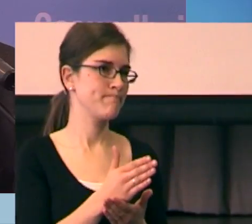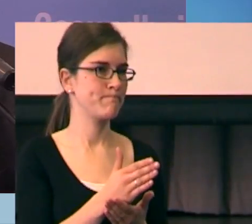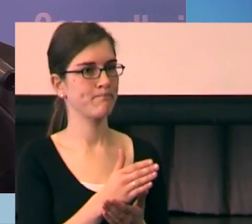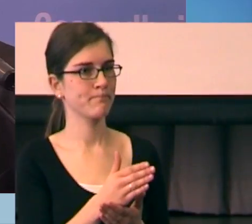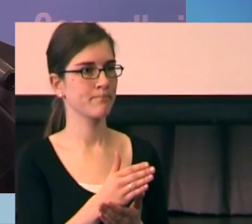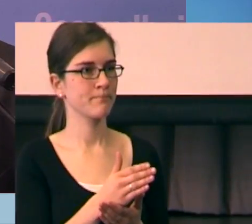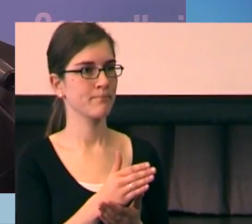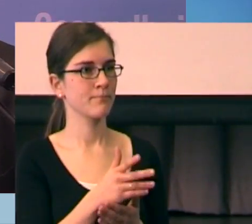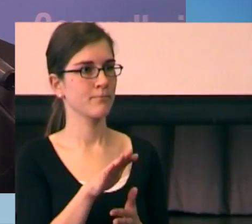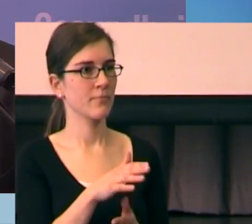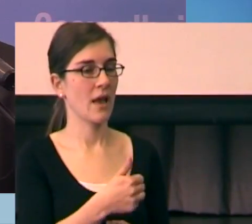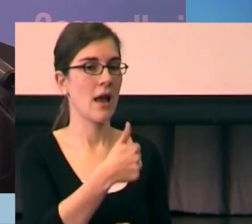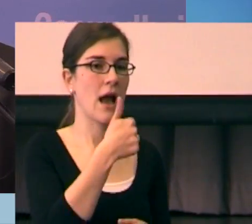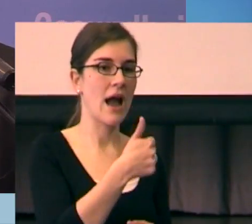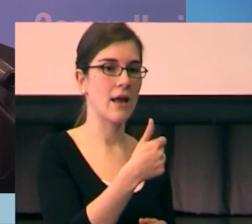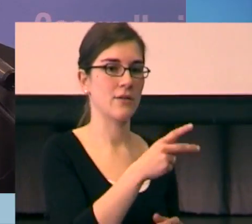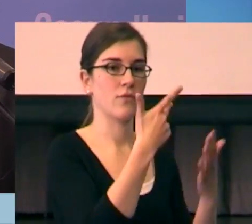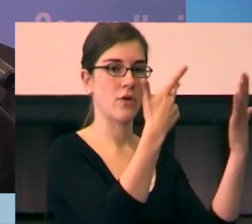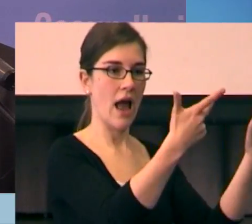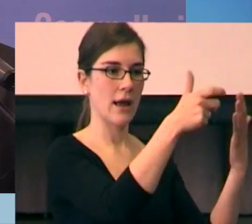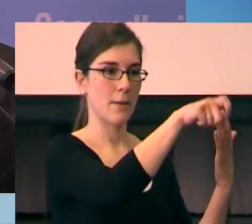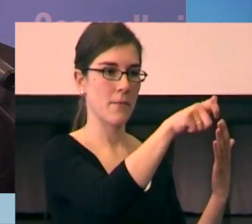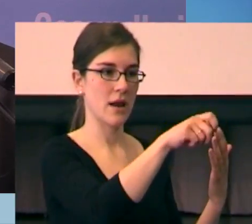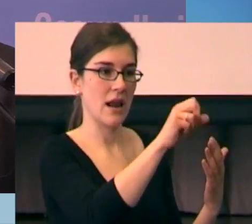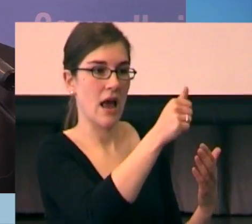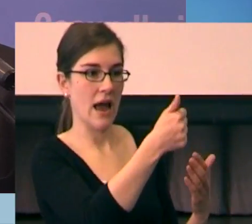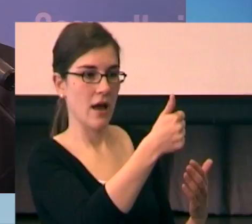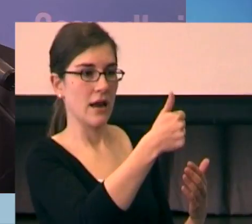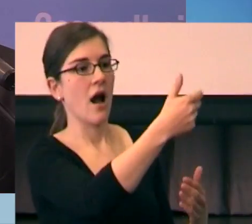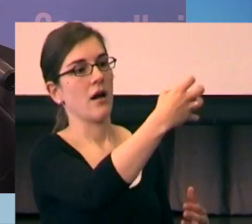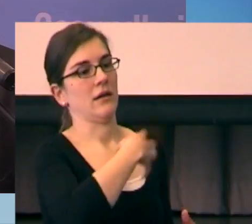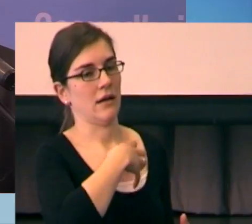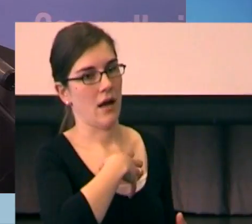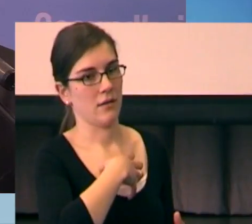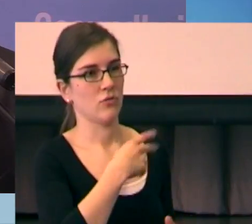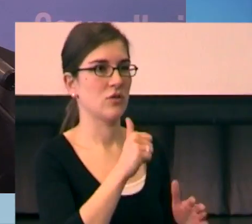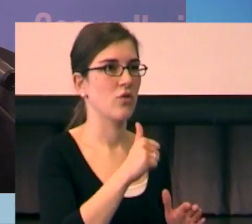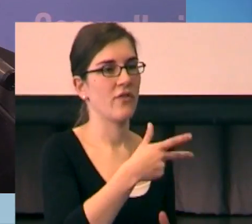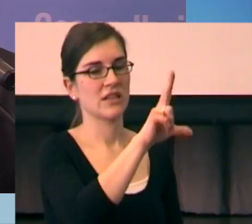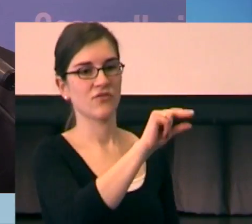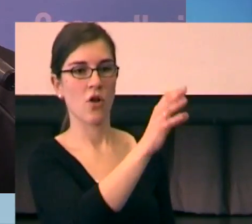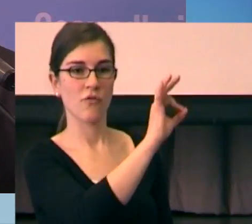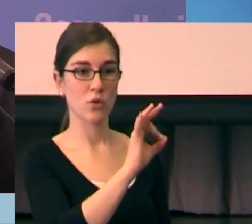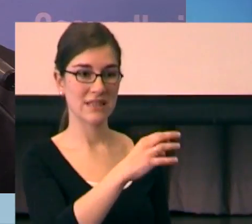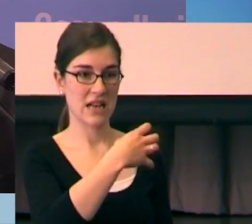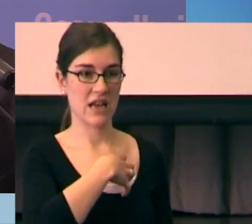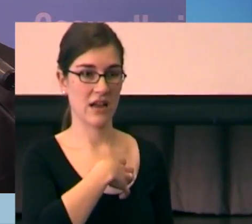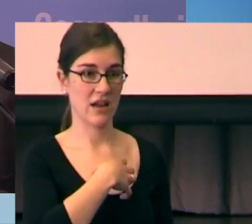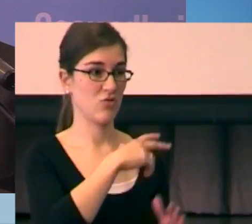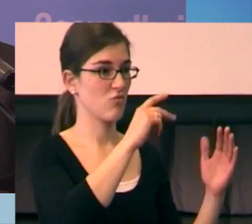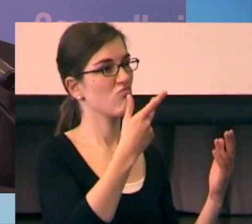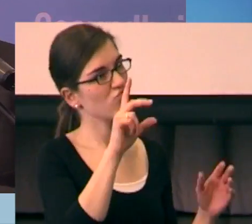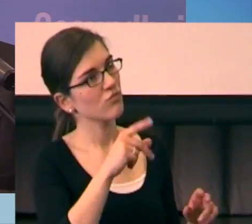von acht Männern. Also ungefähr 12 Prozent. Das heißt also, jeder Achte,